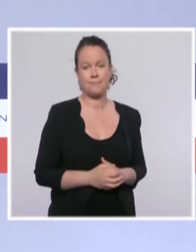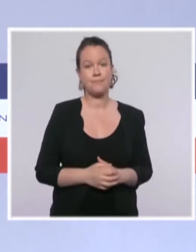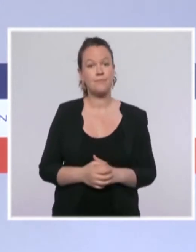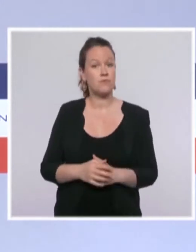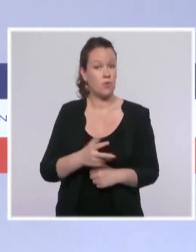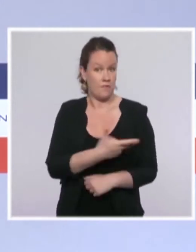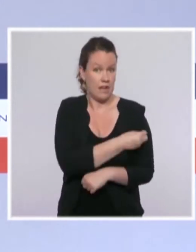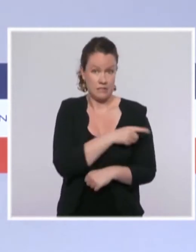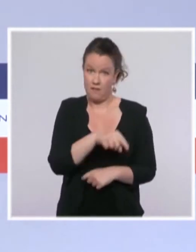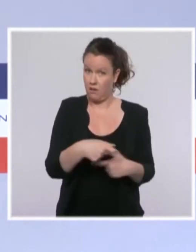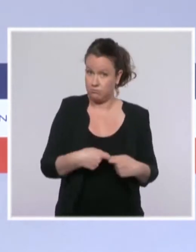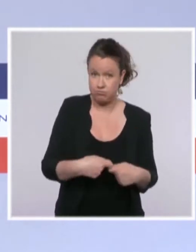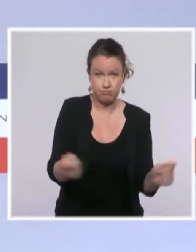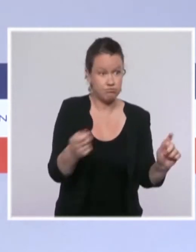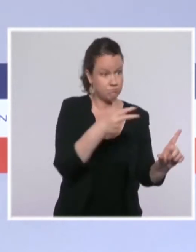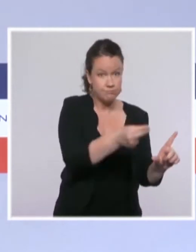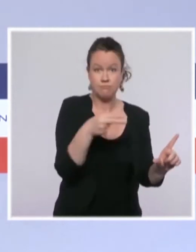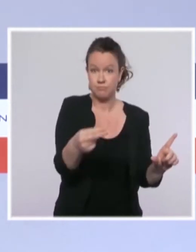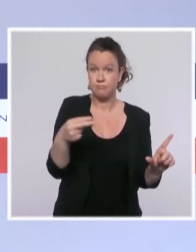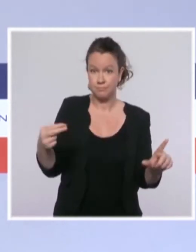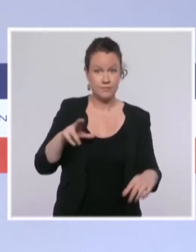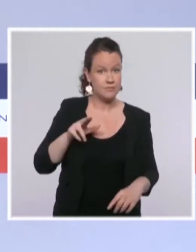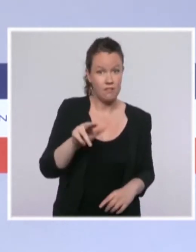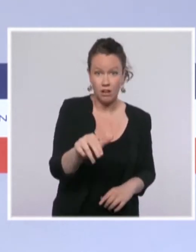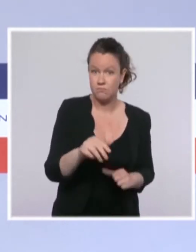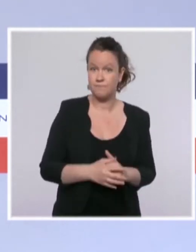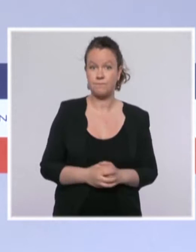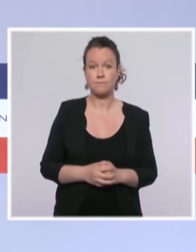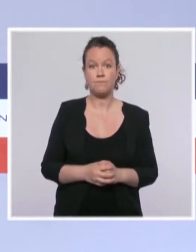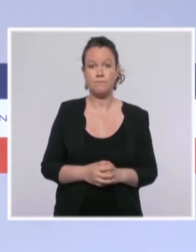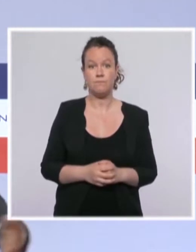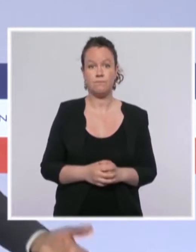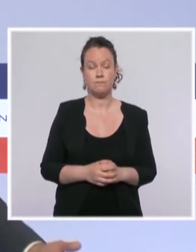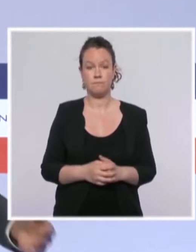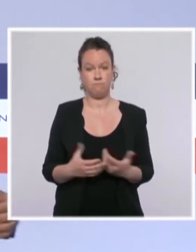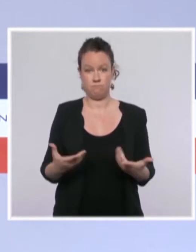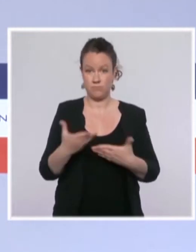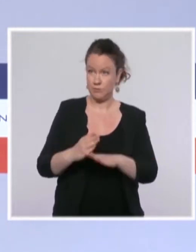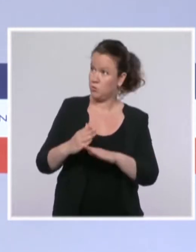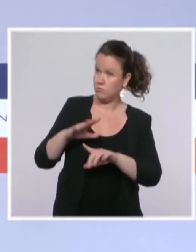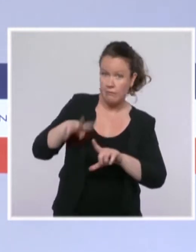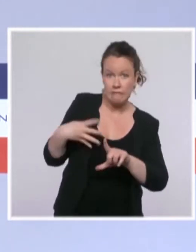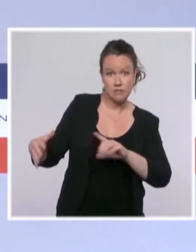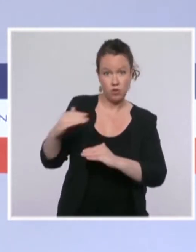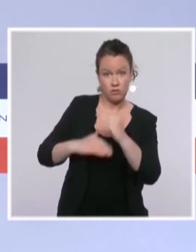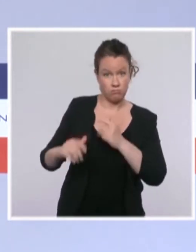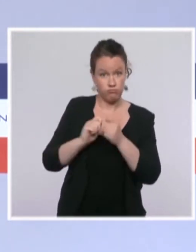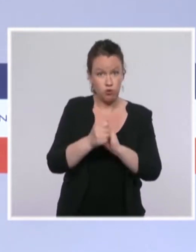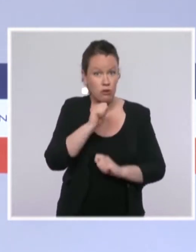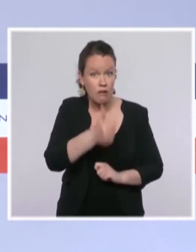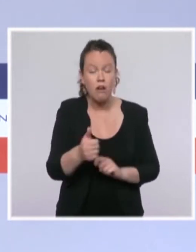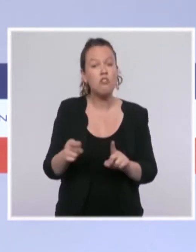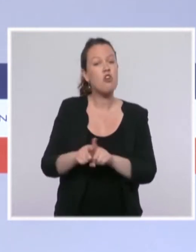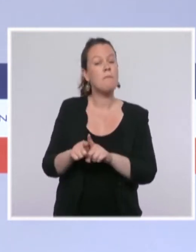буде поширюватися і застосовуватися на таких же умовах, як і запланована сьогодні для вакцинації AstraZeneca, тобто для людей